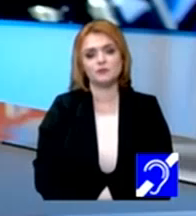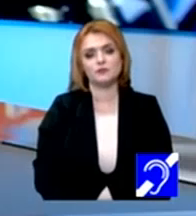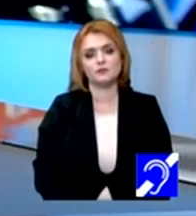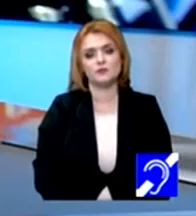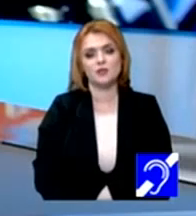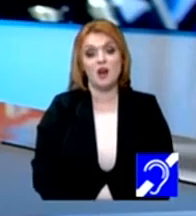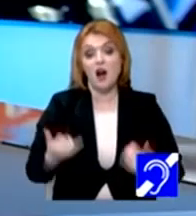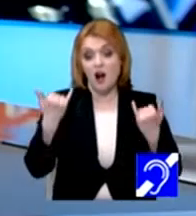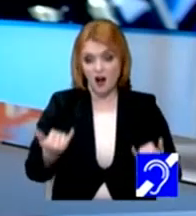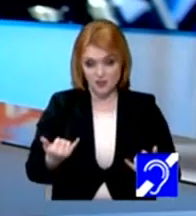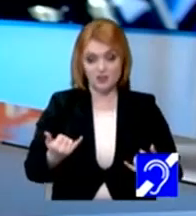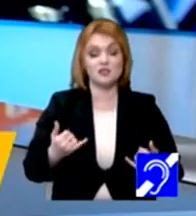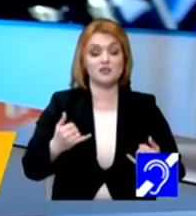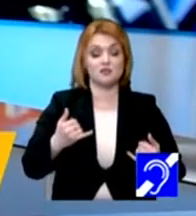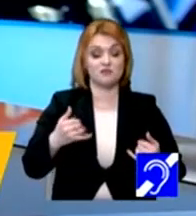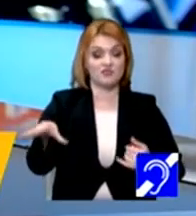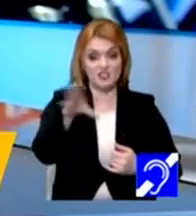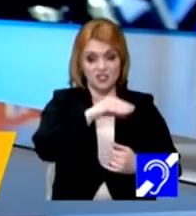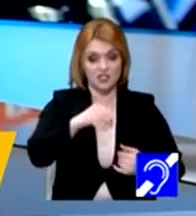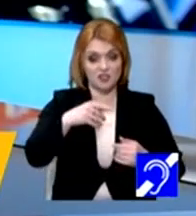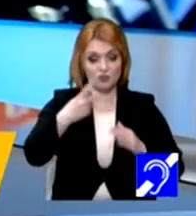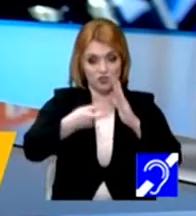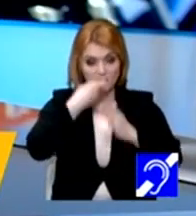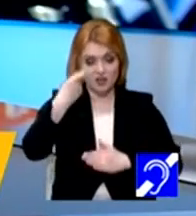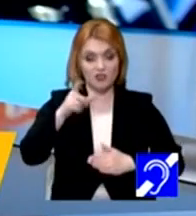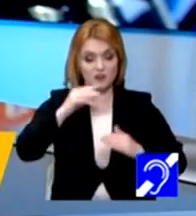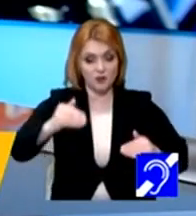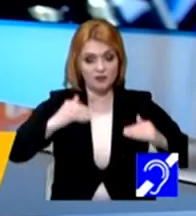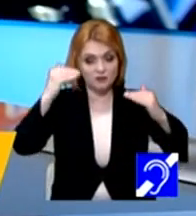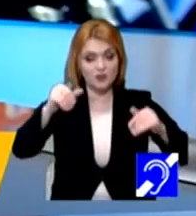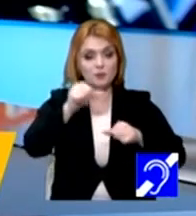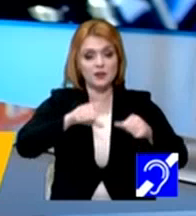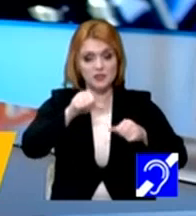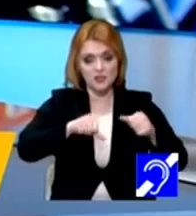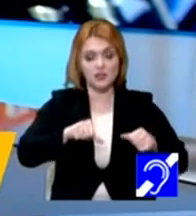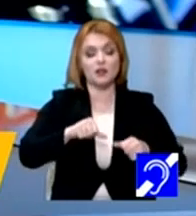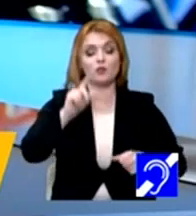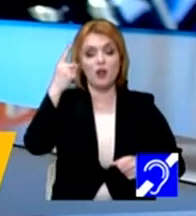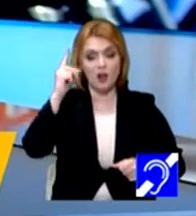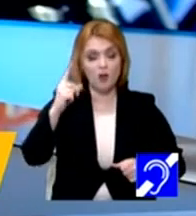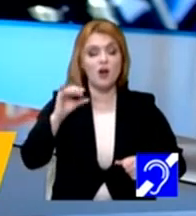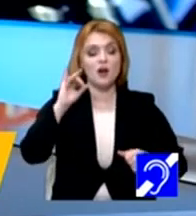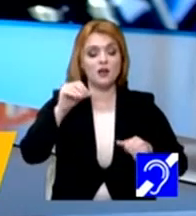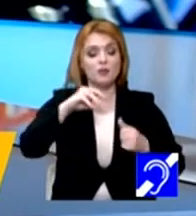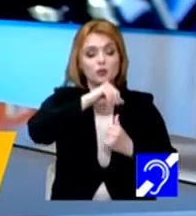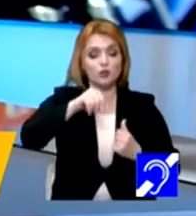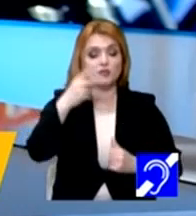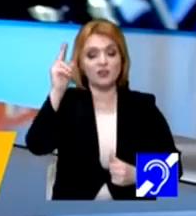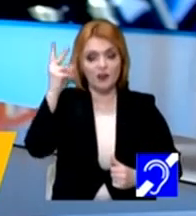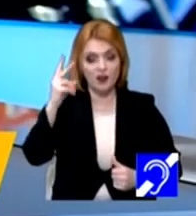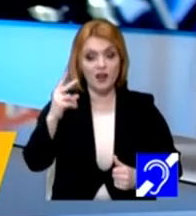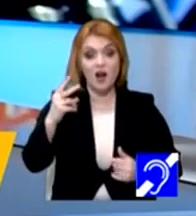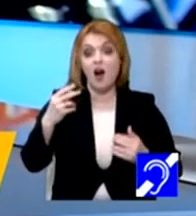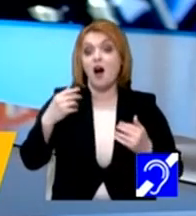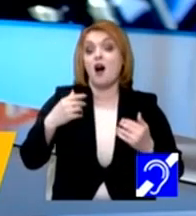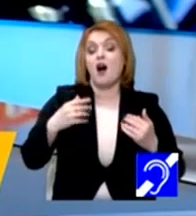După ce astăzi motorina s-a scumpit cu aproximativ 2 lei, iar benzina cu aproape 1 leu, Agenția Națională pentru Reglementare Energetică a anunțat